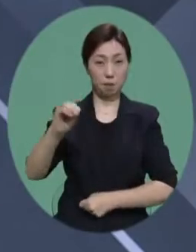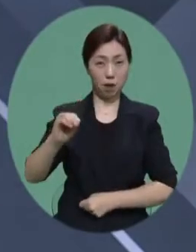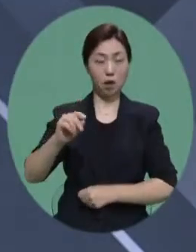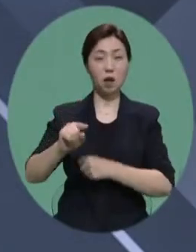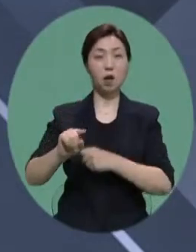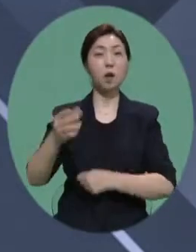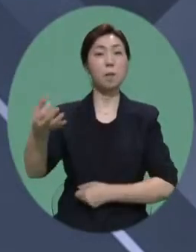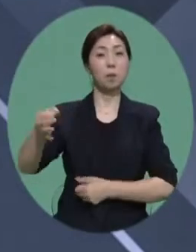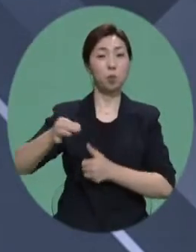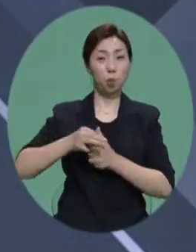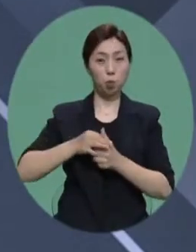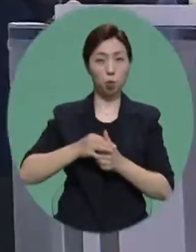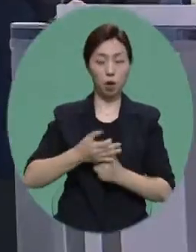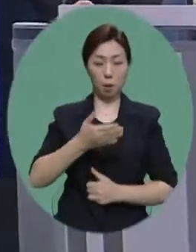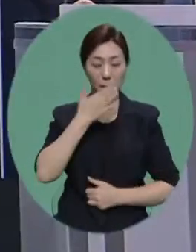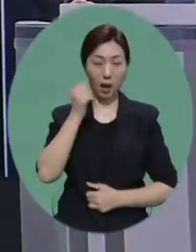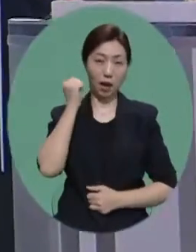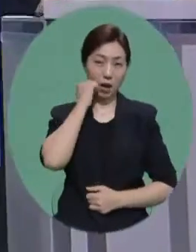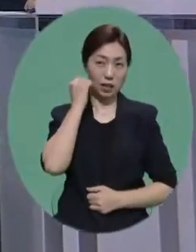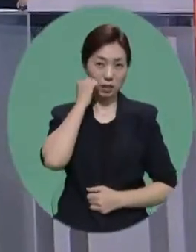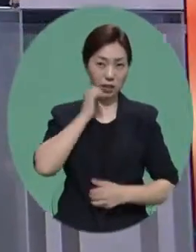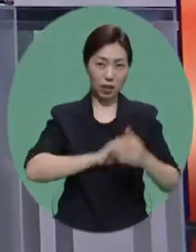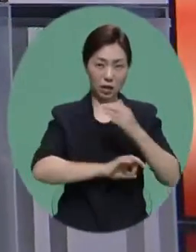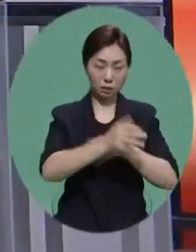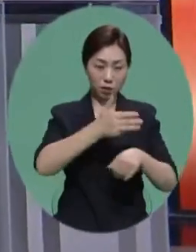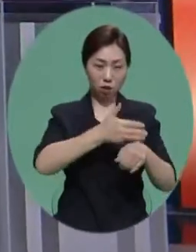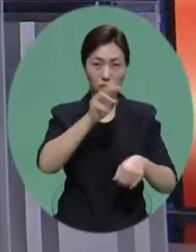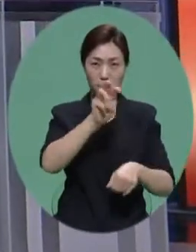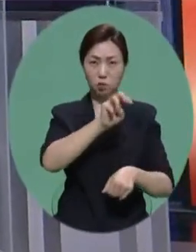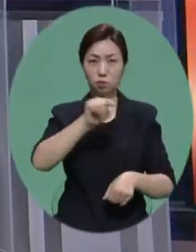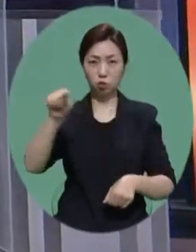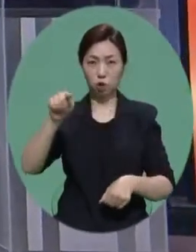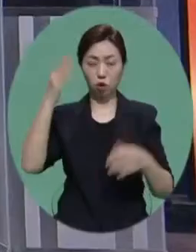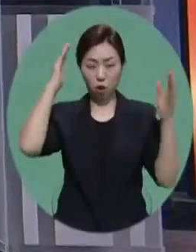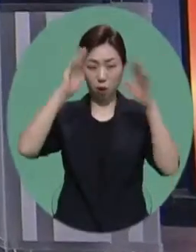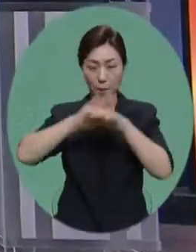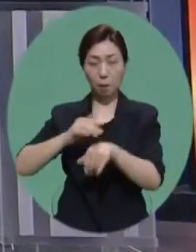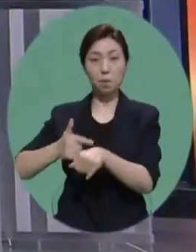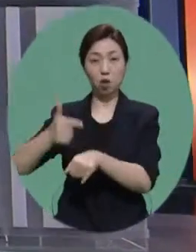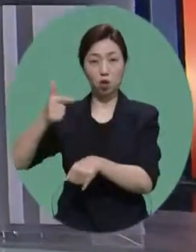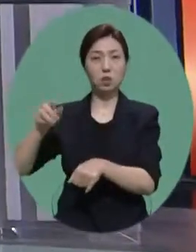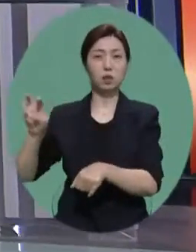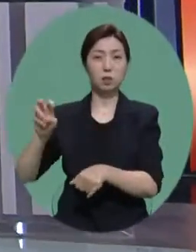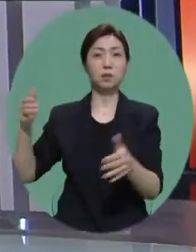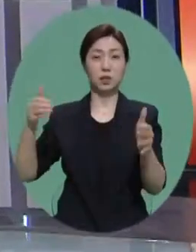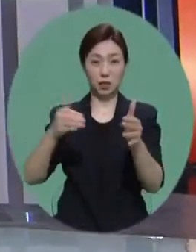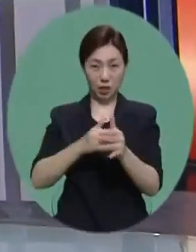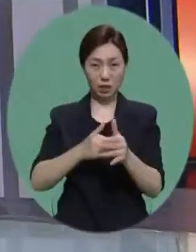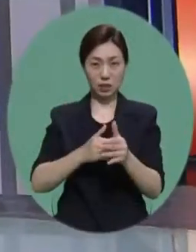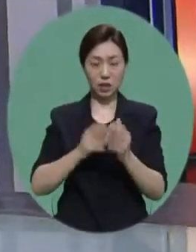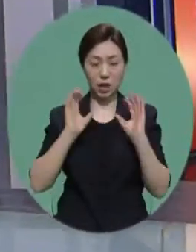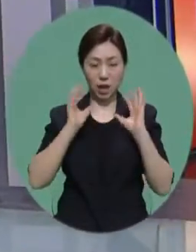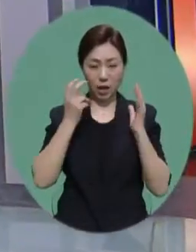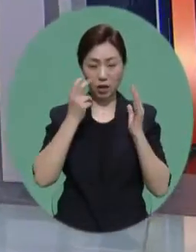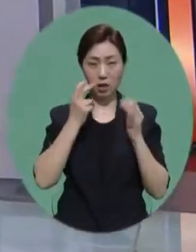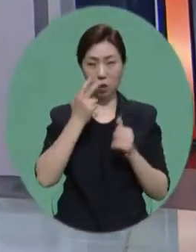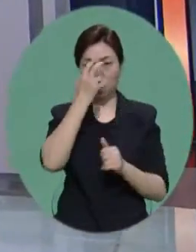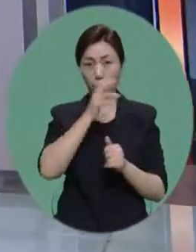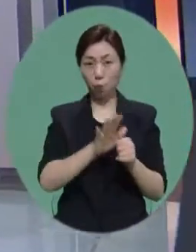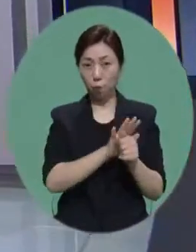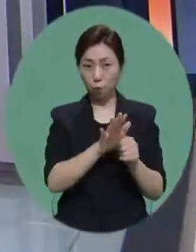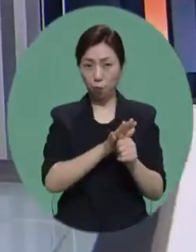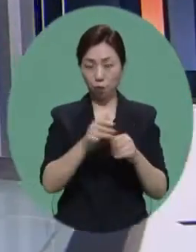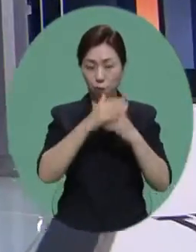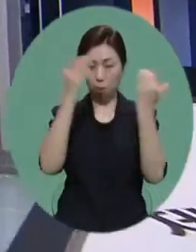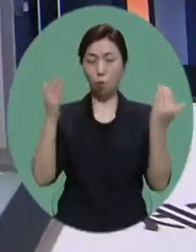포함해서 에 아침 8시 반부터 저녁 6시 반까지 타가 육아를 전부